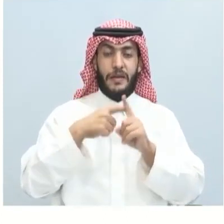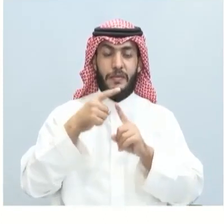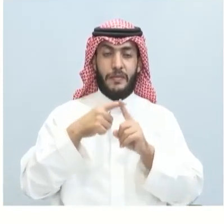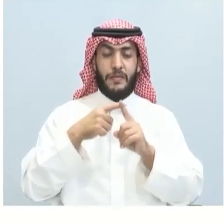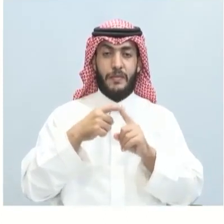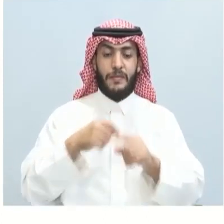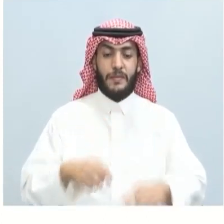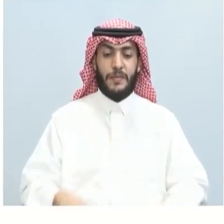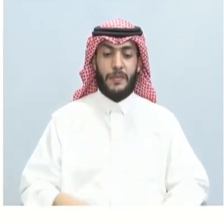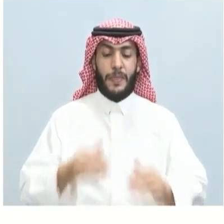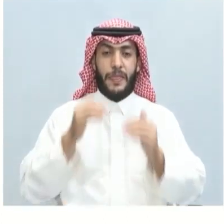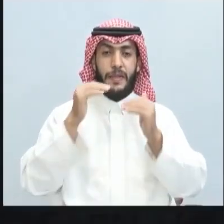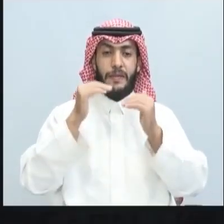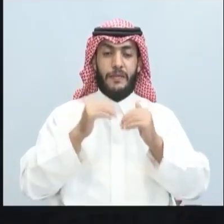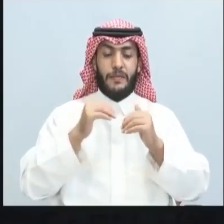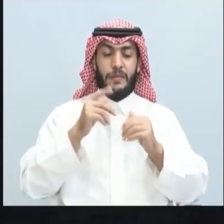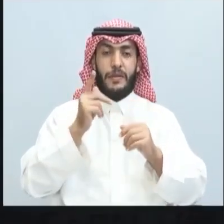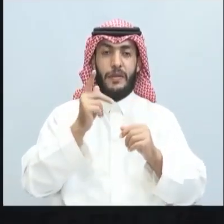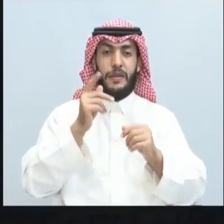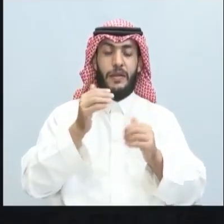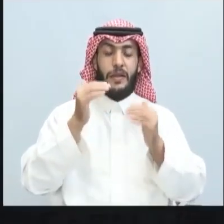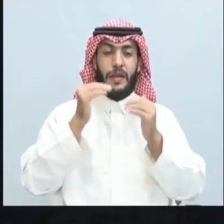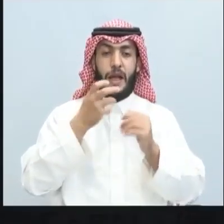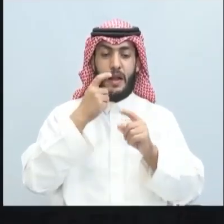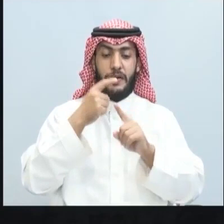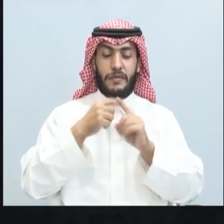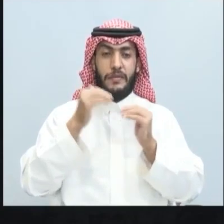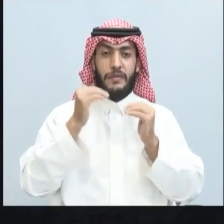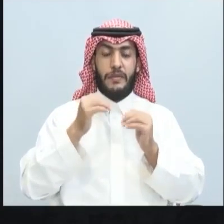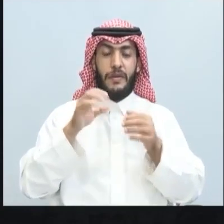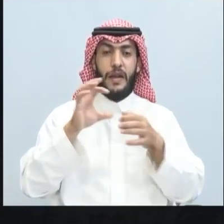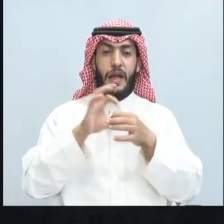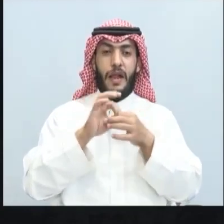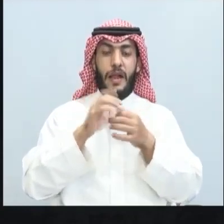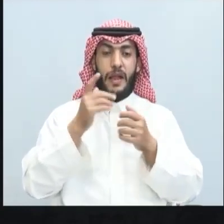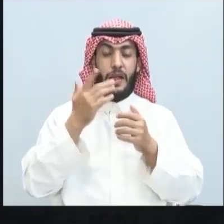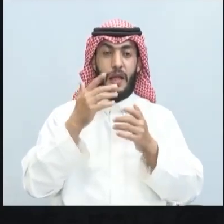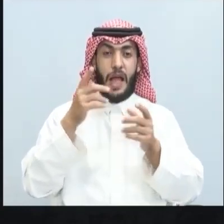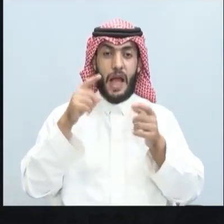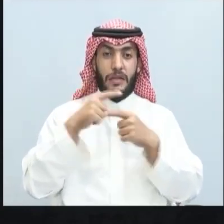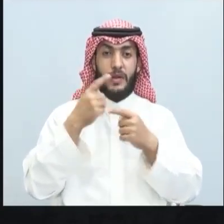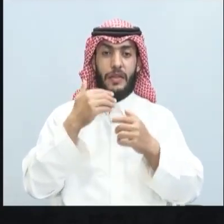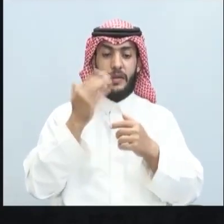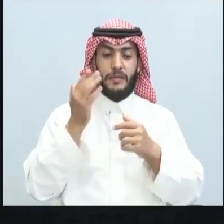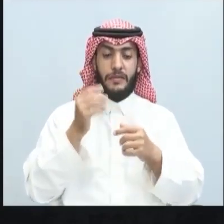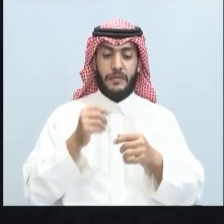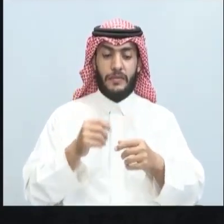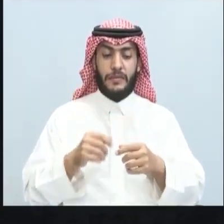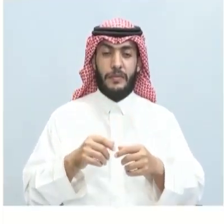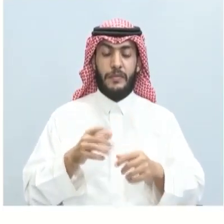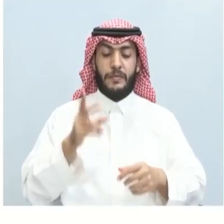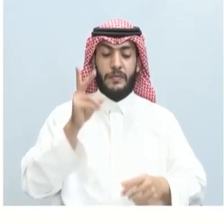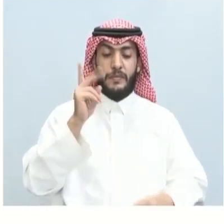الحراره تنخفض قيمه الكي كيو عند ارتفاع درجه الحراره اذا علاقه عكسيه ام طرديه هنا عكسيه احسنتم